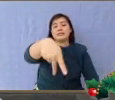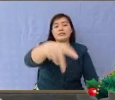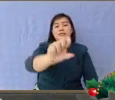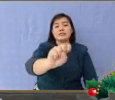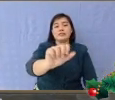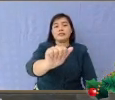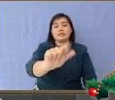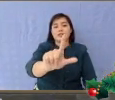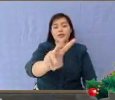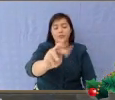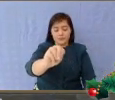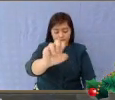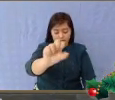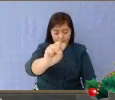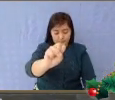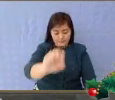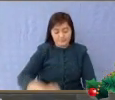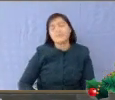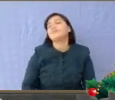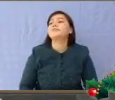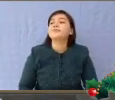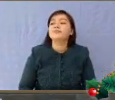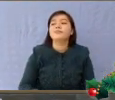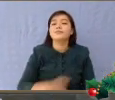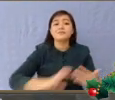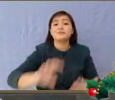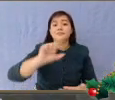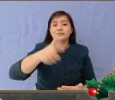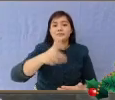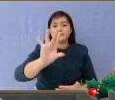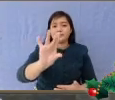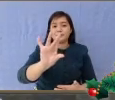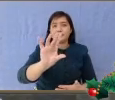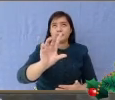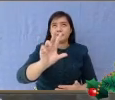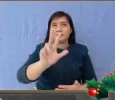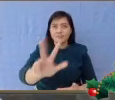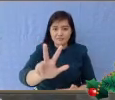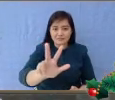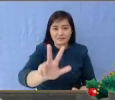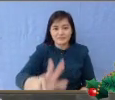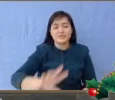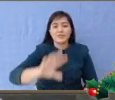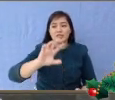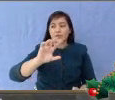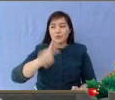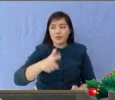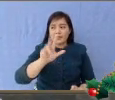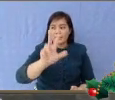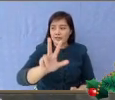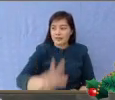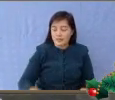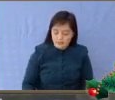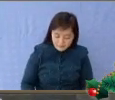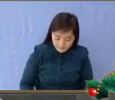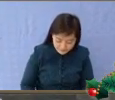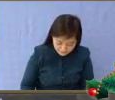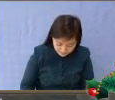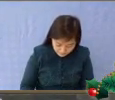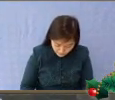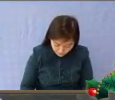23. David said, "The Lord is my shepherd, and I shall not want." Amen.